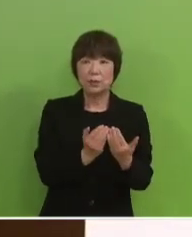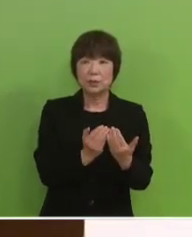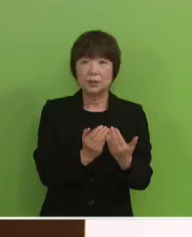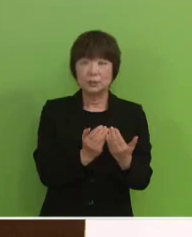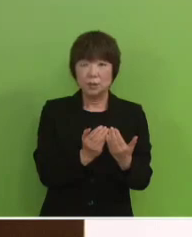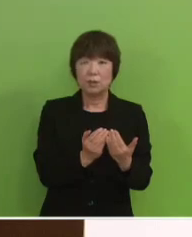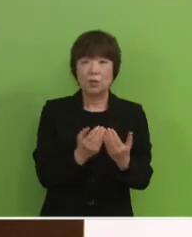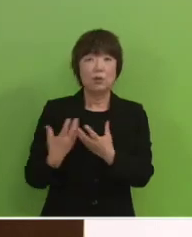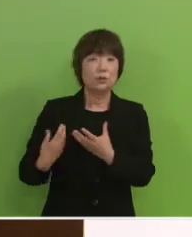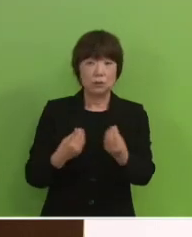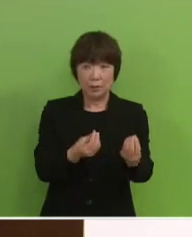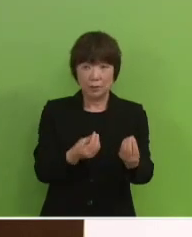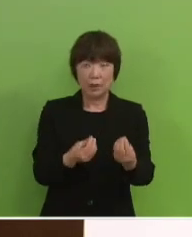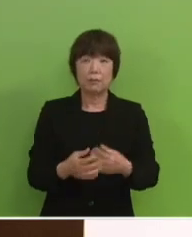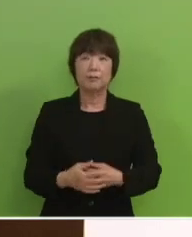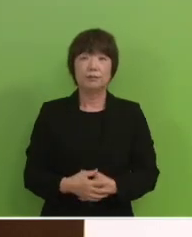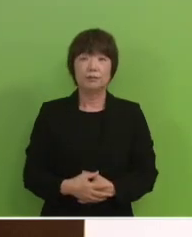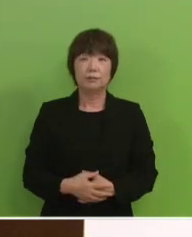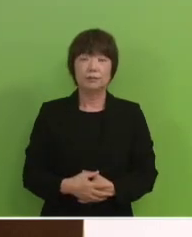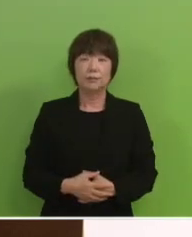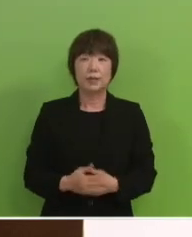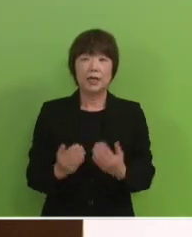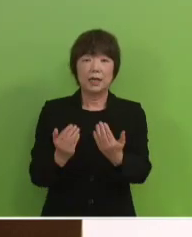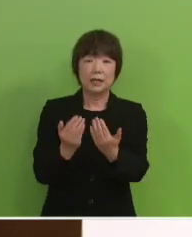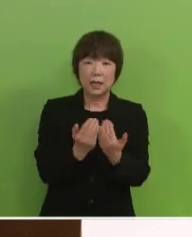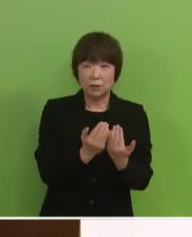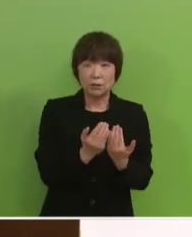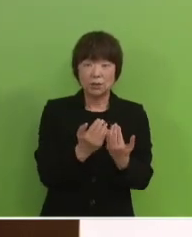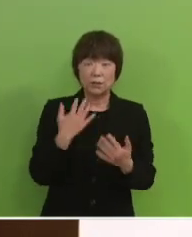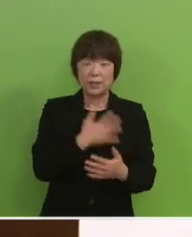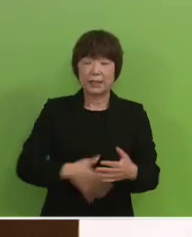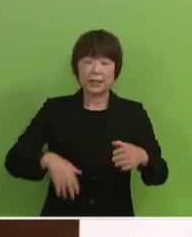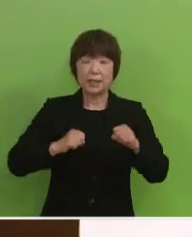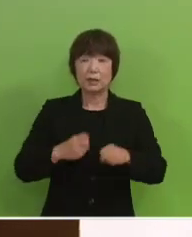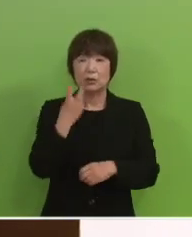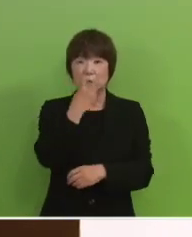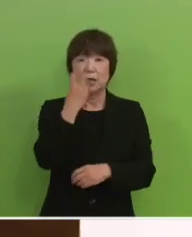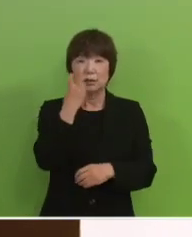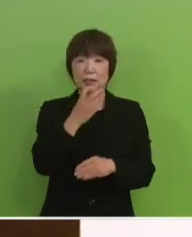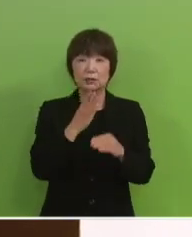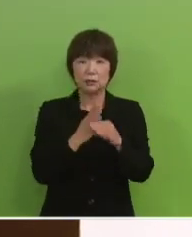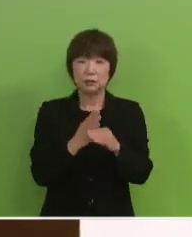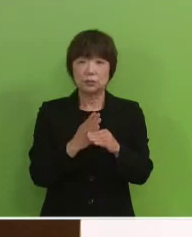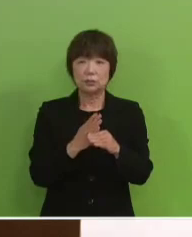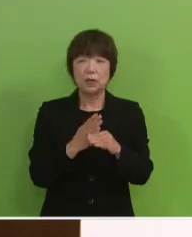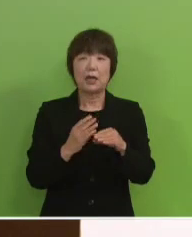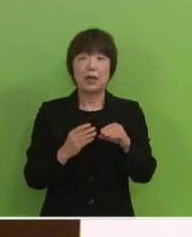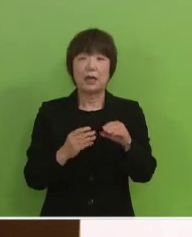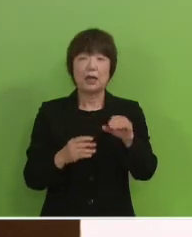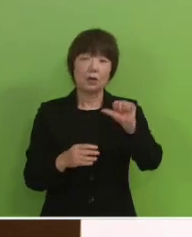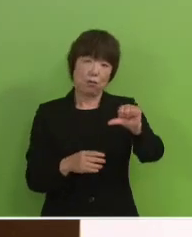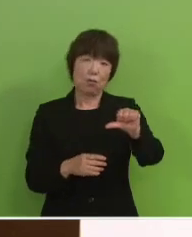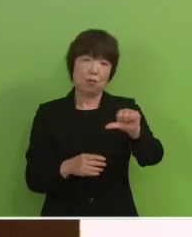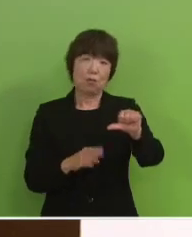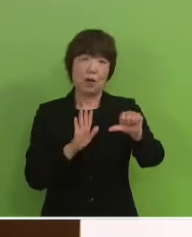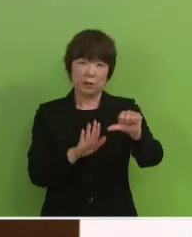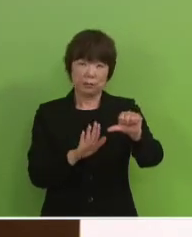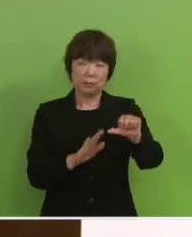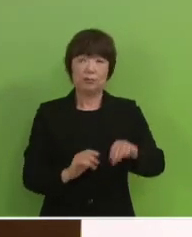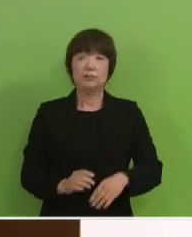ても変更はございません囲い込みで健康観察を行ってのが今も5時でございます